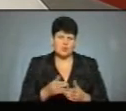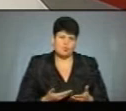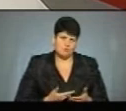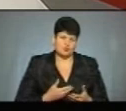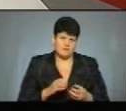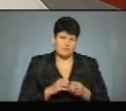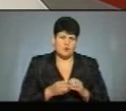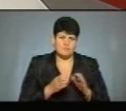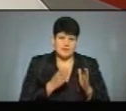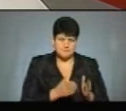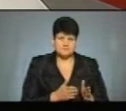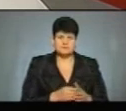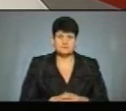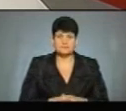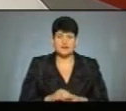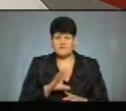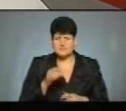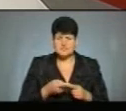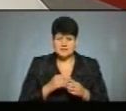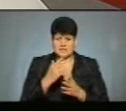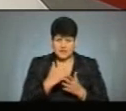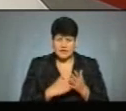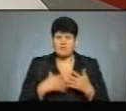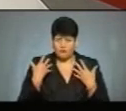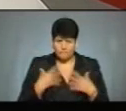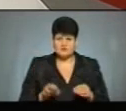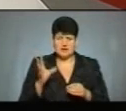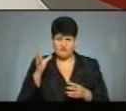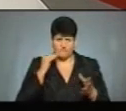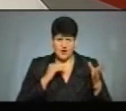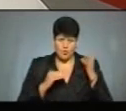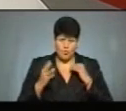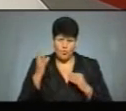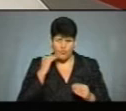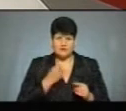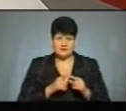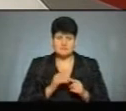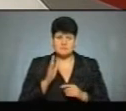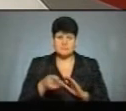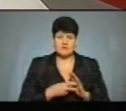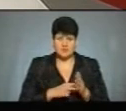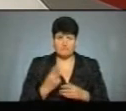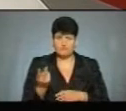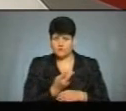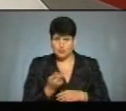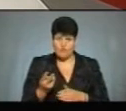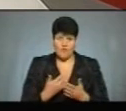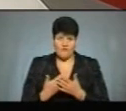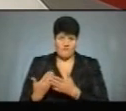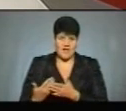проблем, інфраструктурних проблем. Тобто ці всі критерії вже враховані в цих перспективних планах, двох варіантах, які